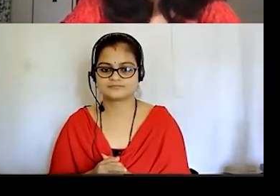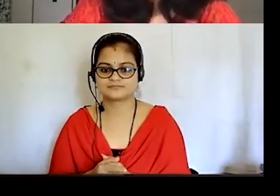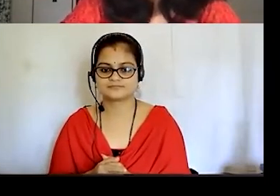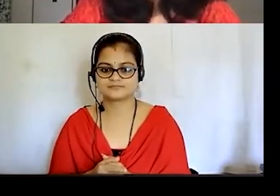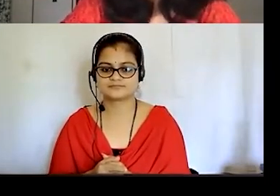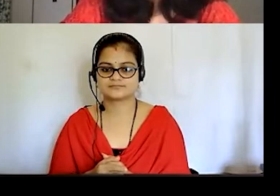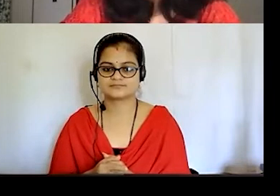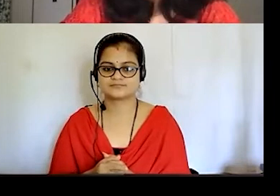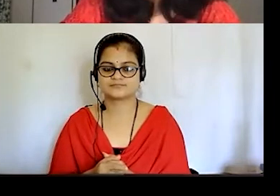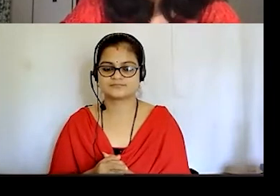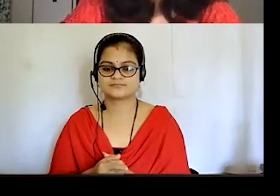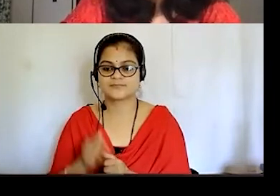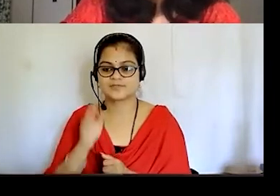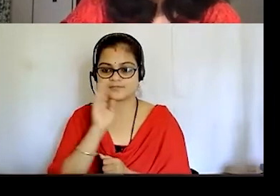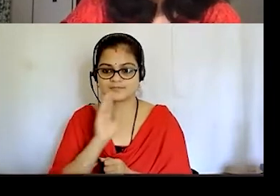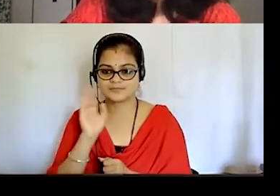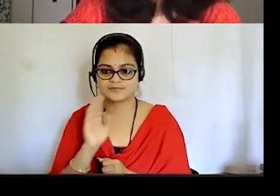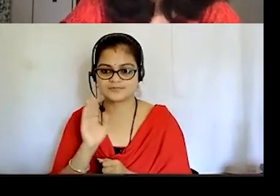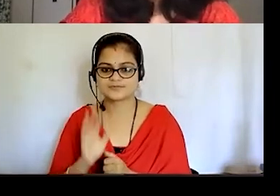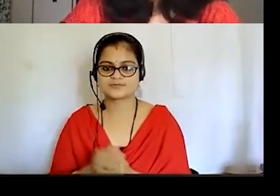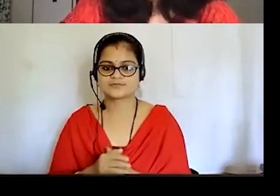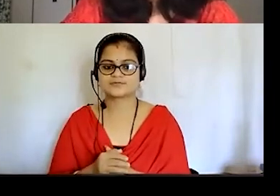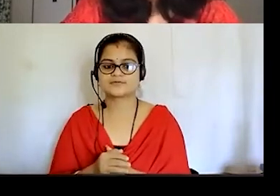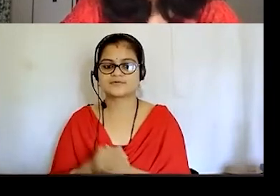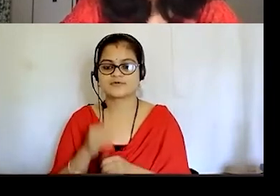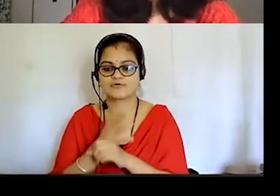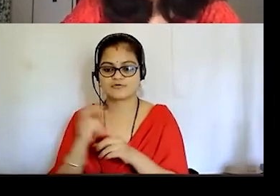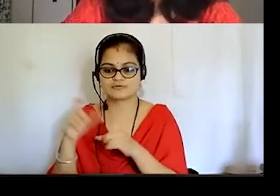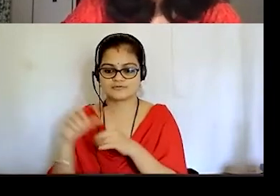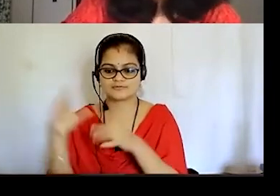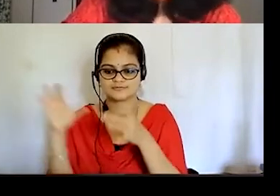सरसिजवक्त्रे पर्णे दुर्गे